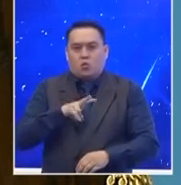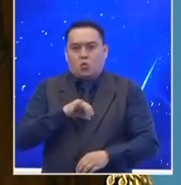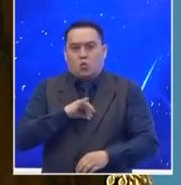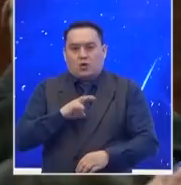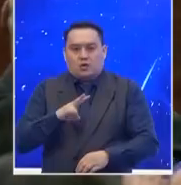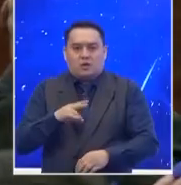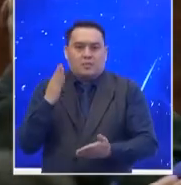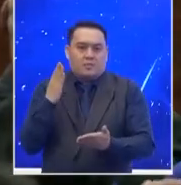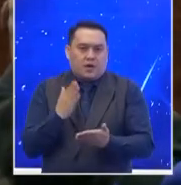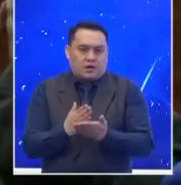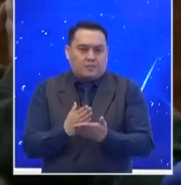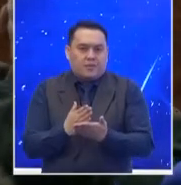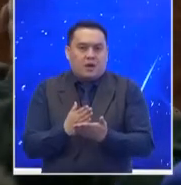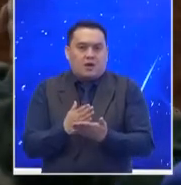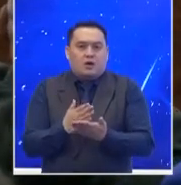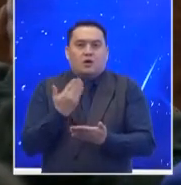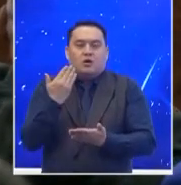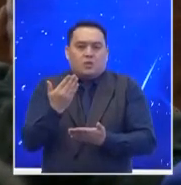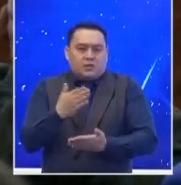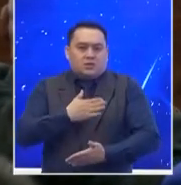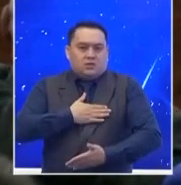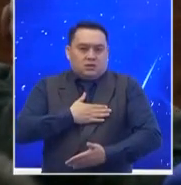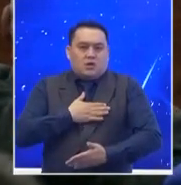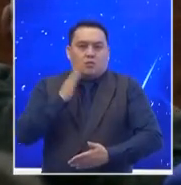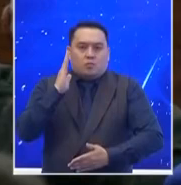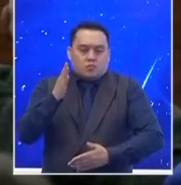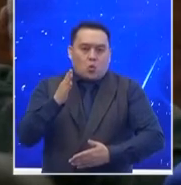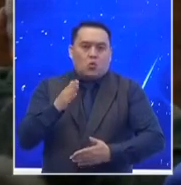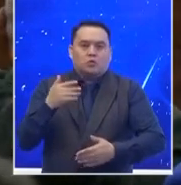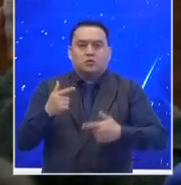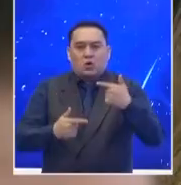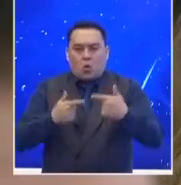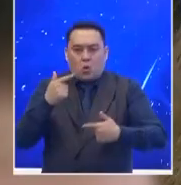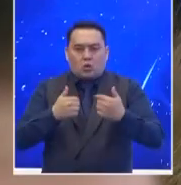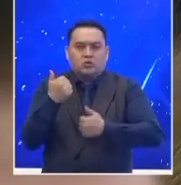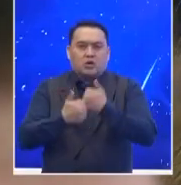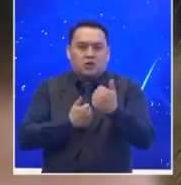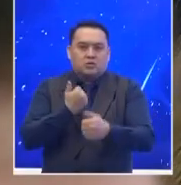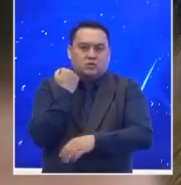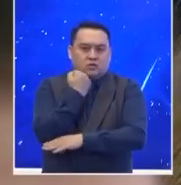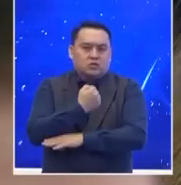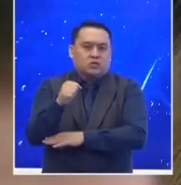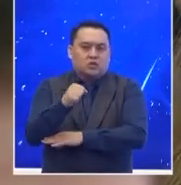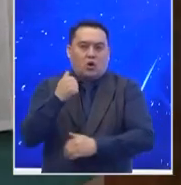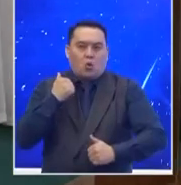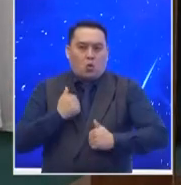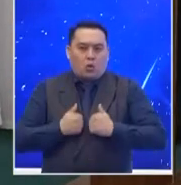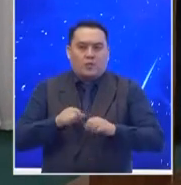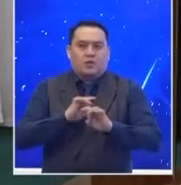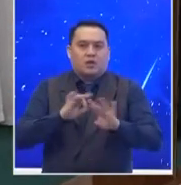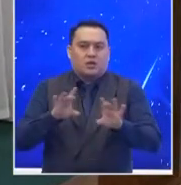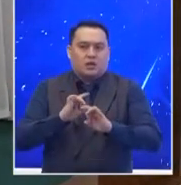Денис Ганкиндер болды. Өз кезегінде жерлестеріміз елдің елдігі таразыға түсетін дүбірлі додада ел намысын абыроймен